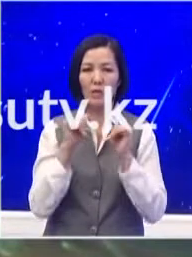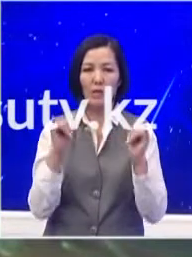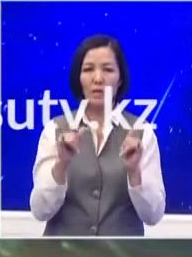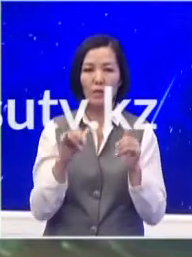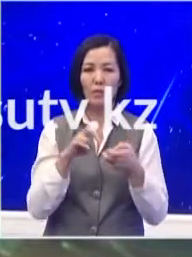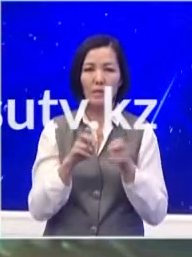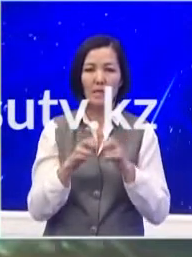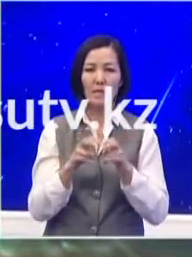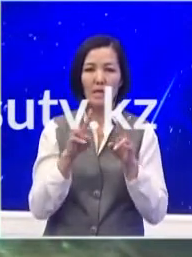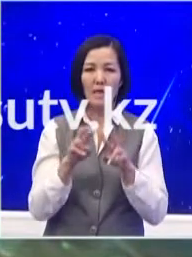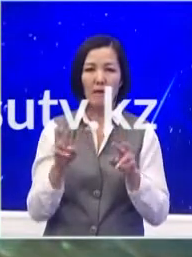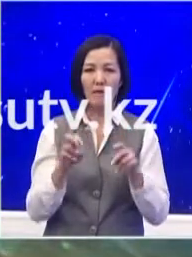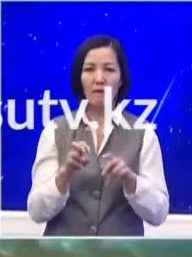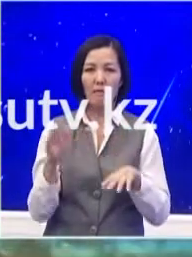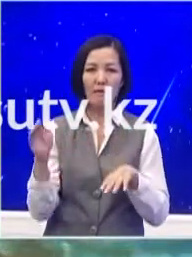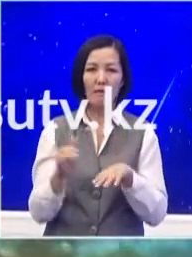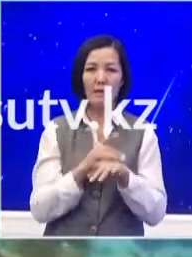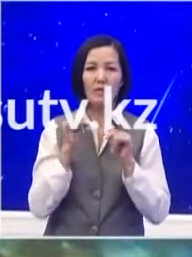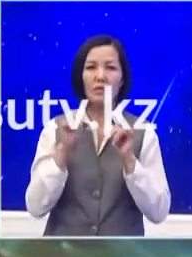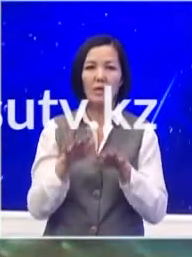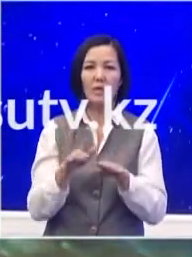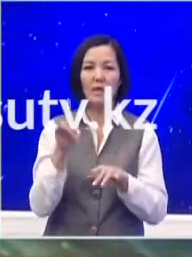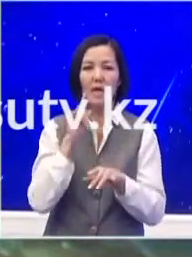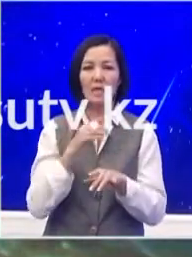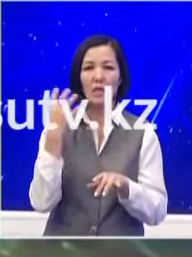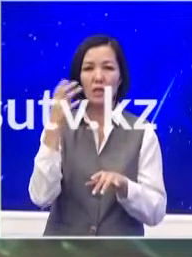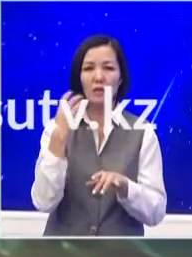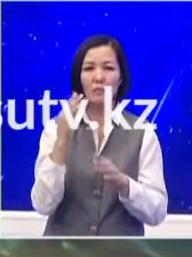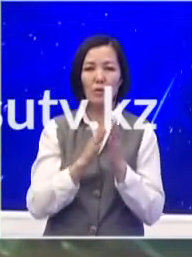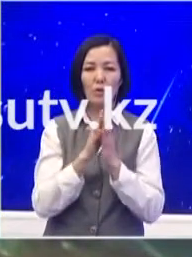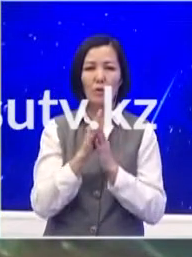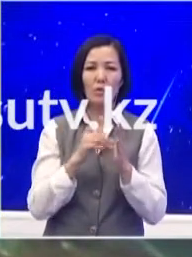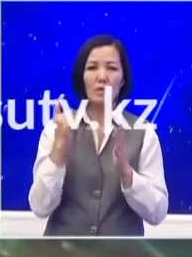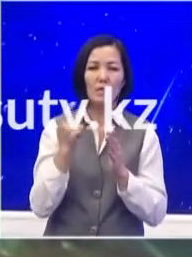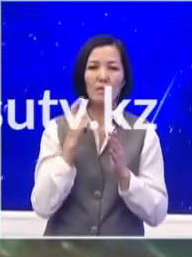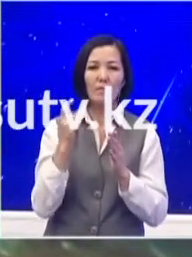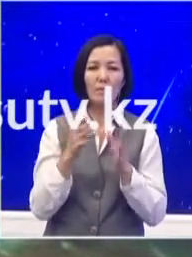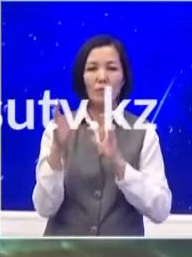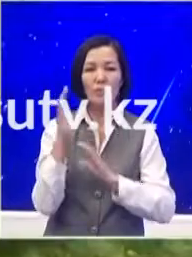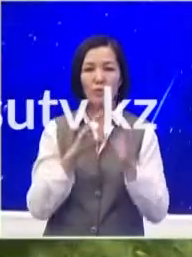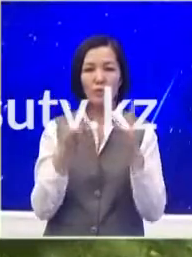мәселесі қаралды. Игі шараны Қазақ жеміс көкөніс шаруашылығы ғылыми зерттеу институты ұйымдастырды.